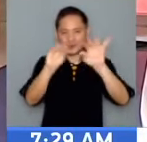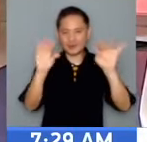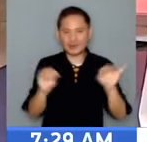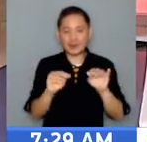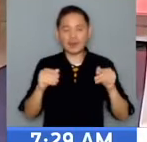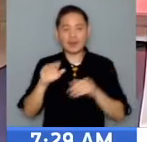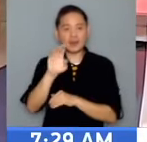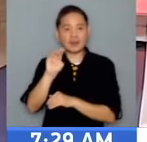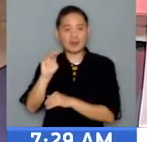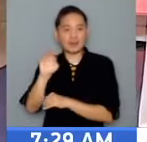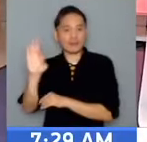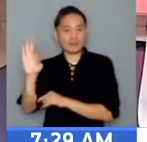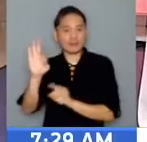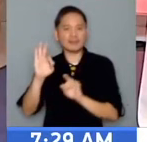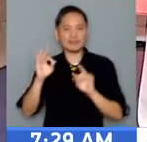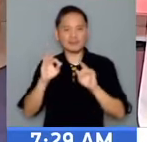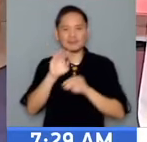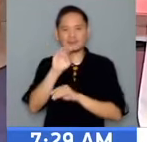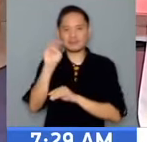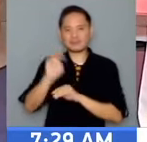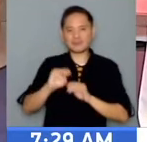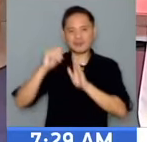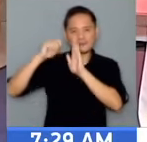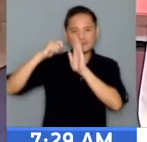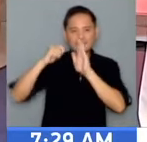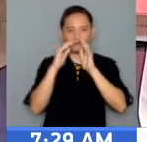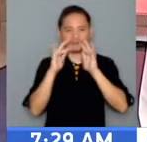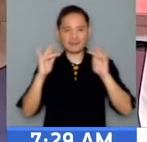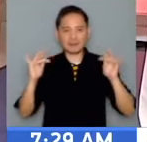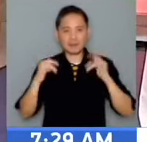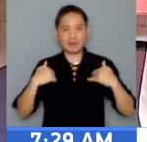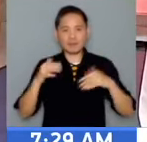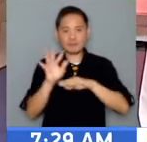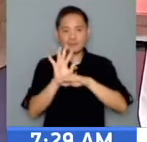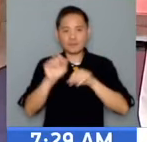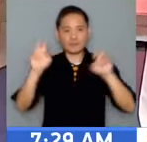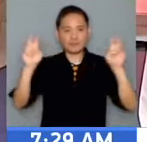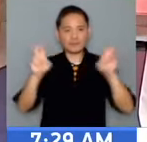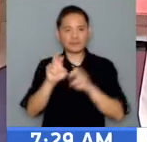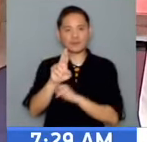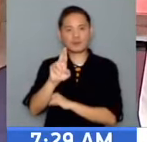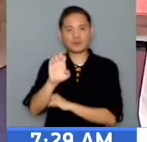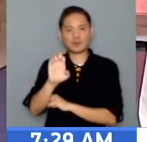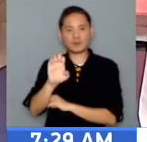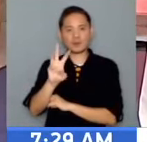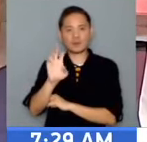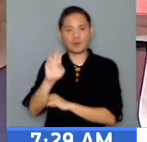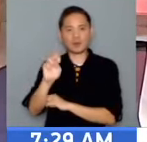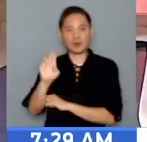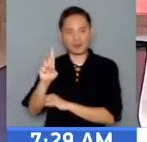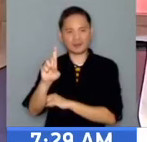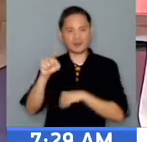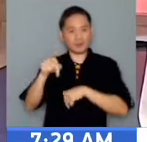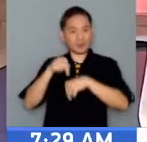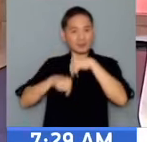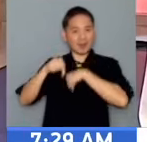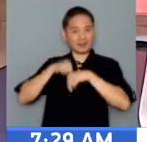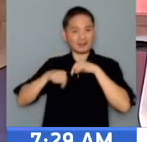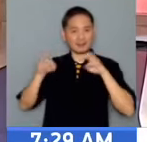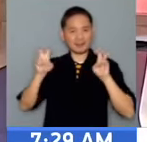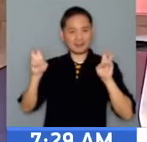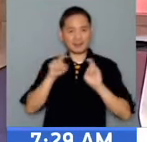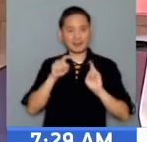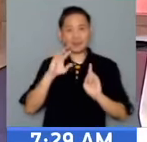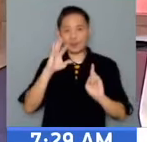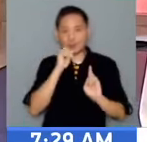sa MMFF entries na Rewind. Pinagbibidahan niya ni Nakapuso Primetime King and Queen, Dingdong Dantes at Marian Rivera.